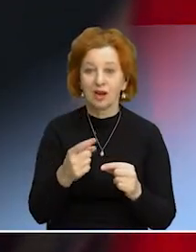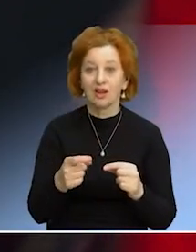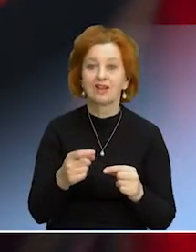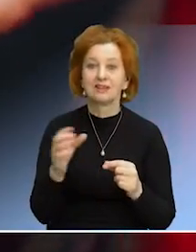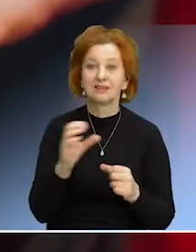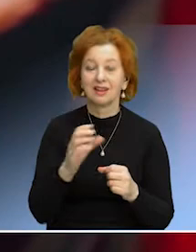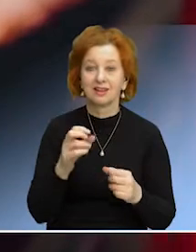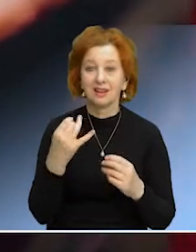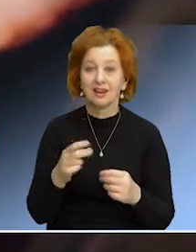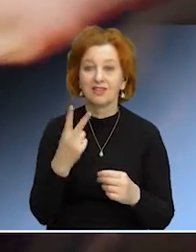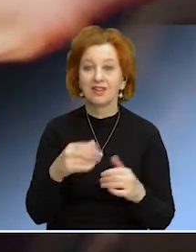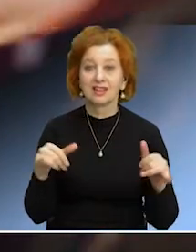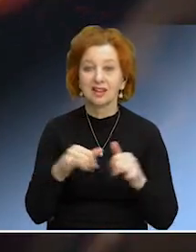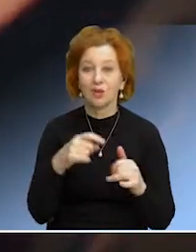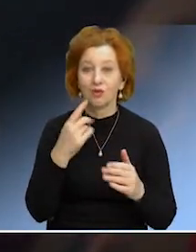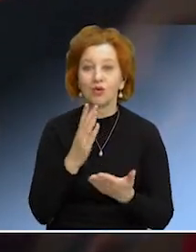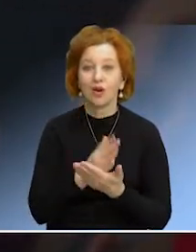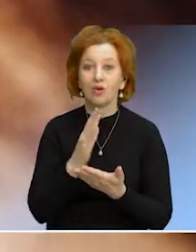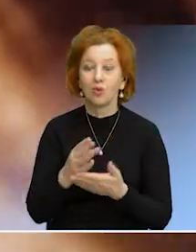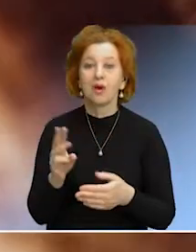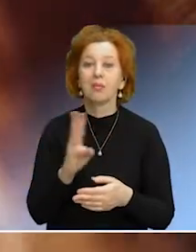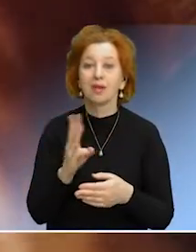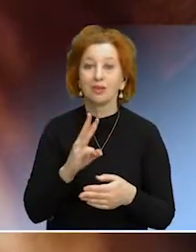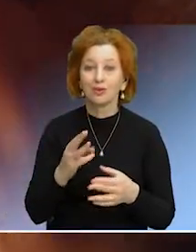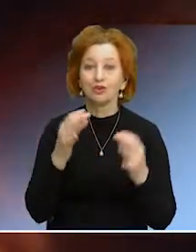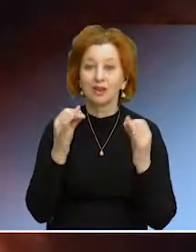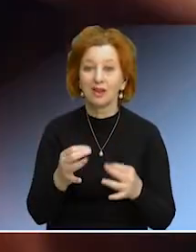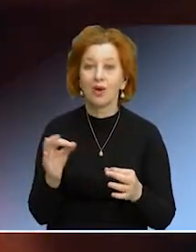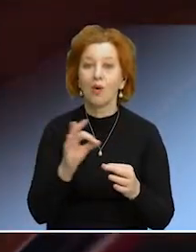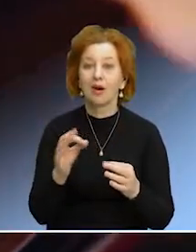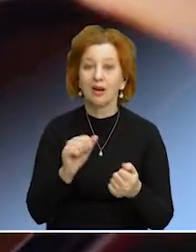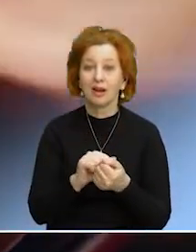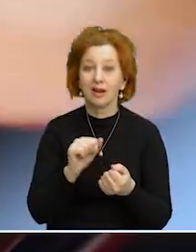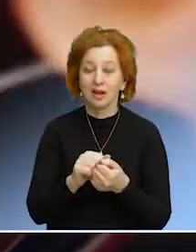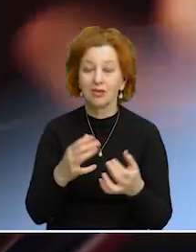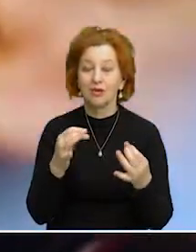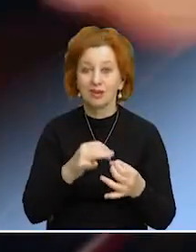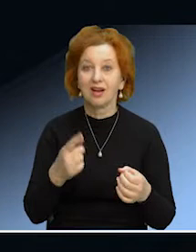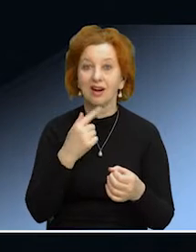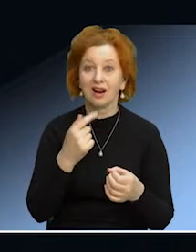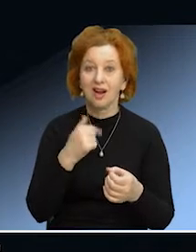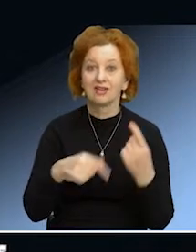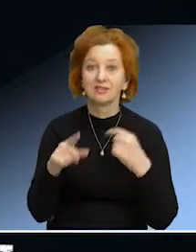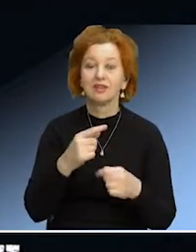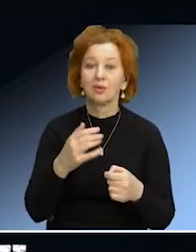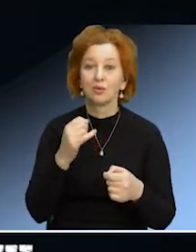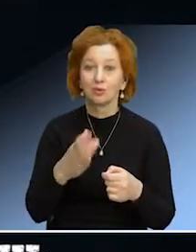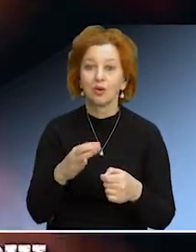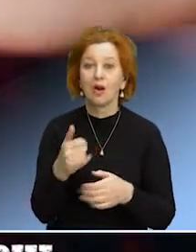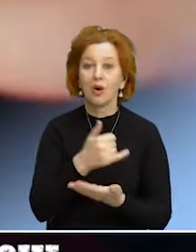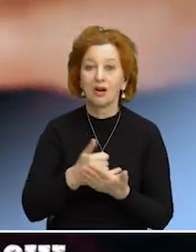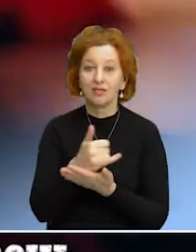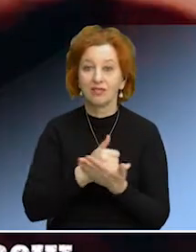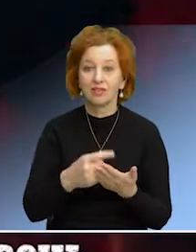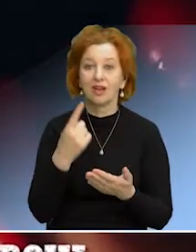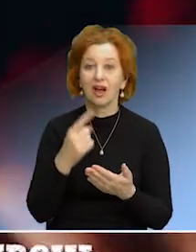1 стебель сельдерея, по 2 столовые ложки рубленой петрушки и сушеного орегано, 3 столовые ложки красного винного уксуса,